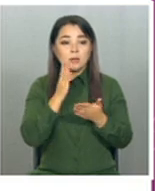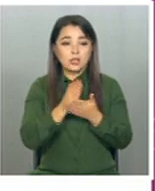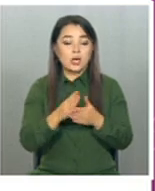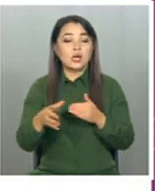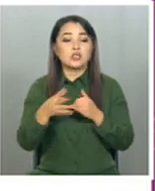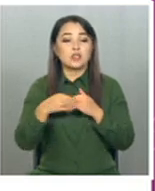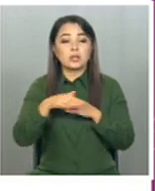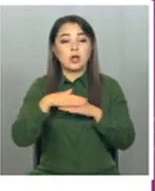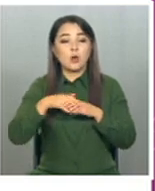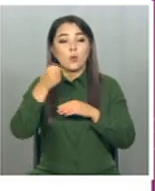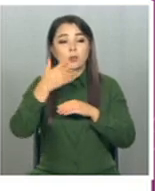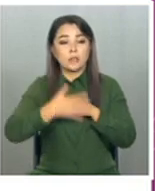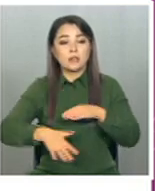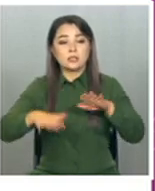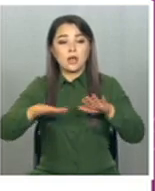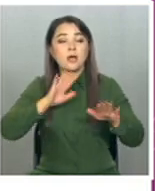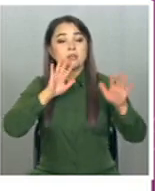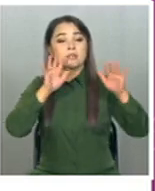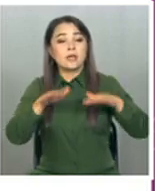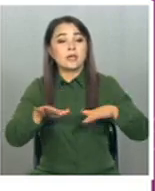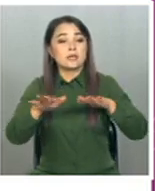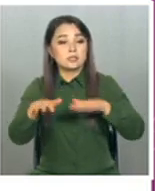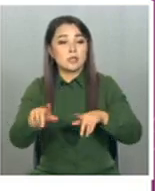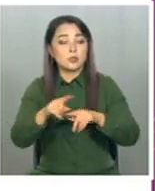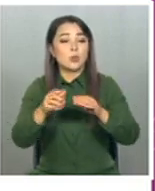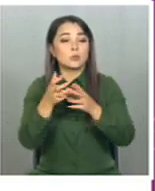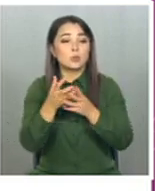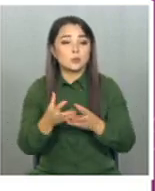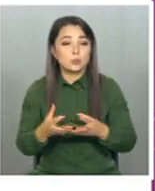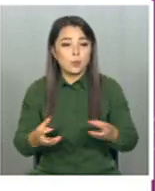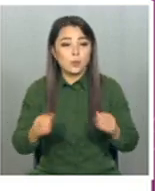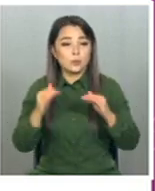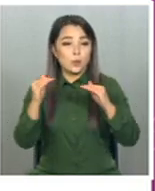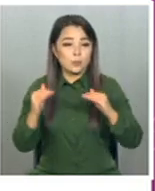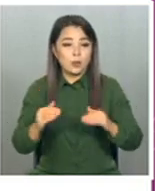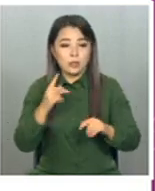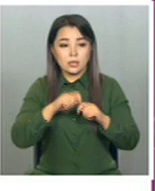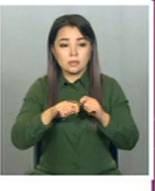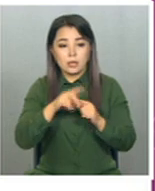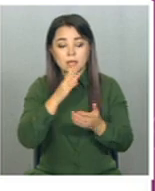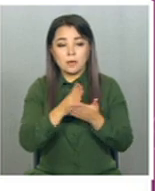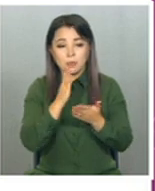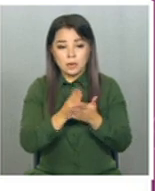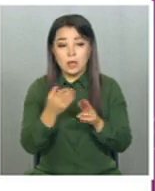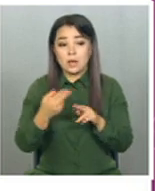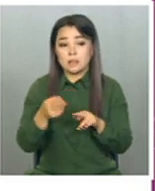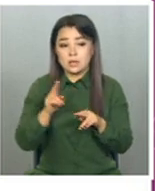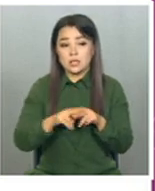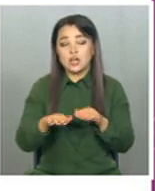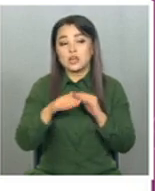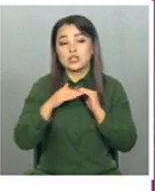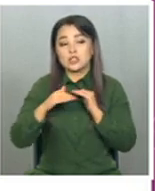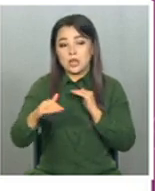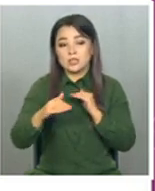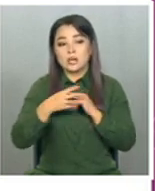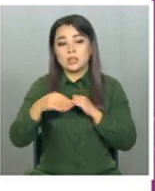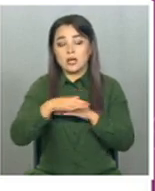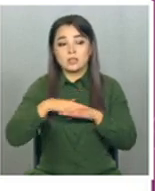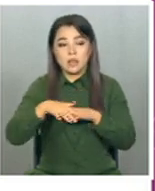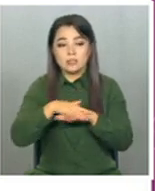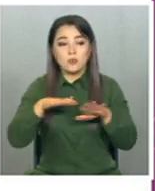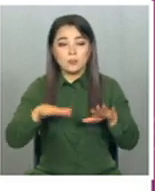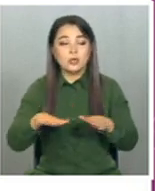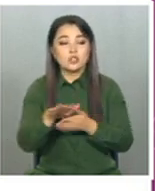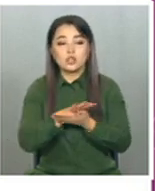орта теңізі аймағы төмен қарай шөгіп бара жатқаны анықталған. Сонда жер қыртысы ешқашан